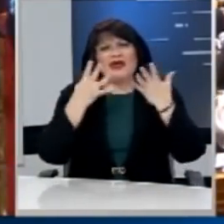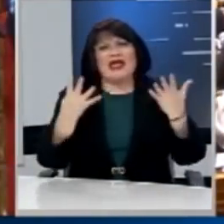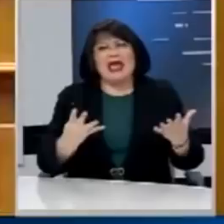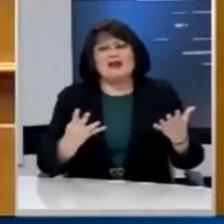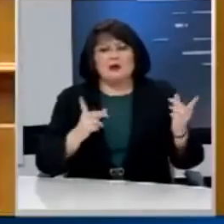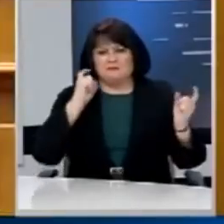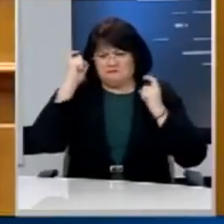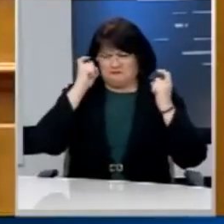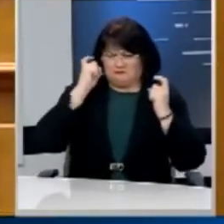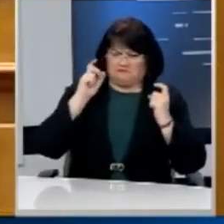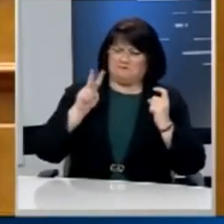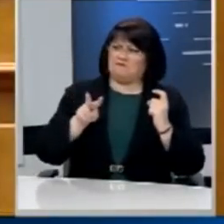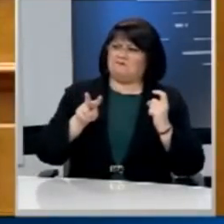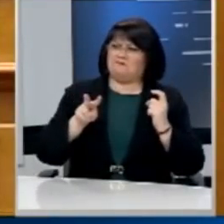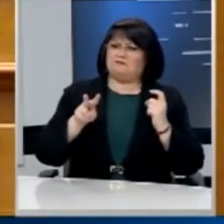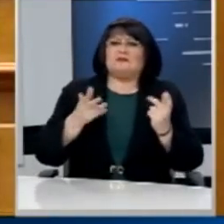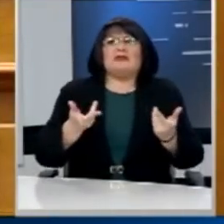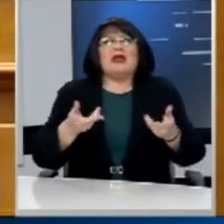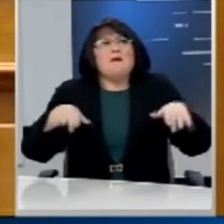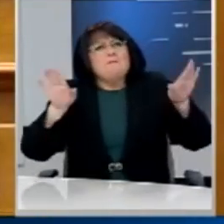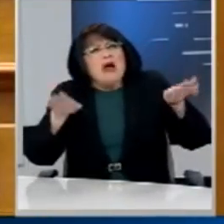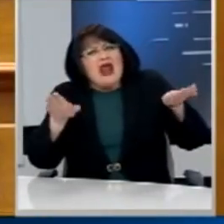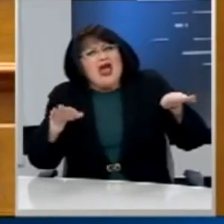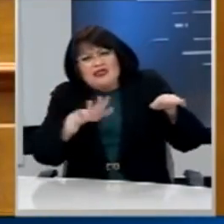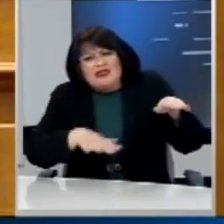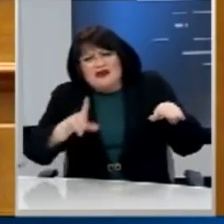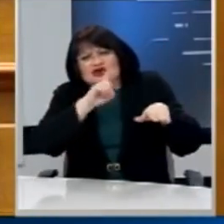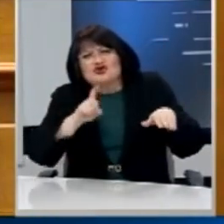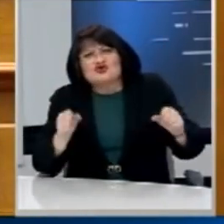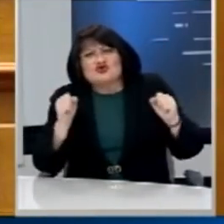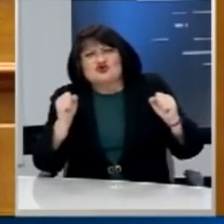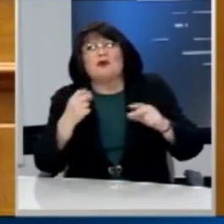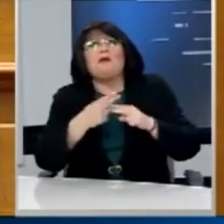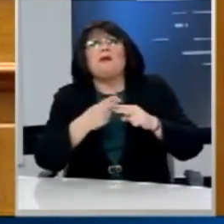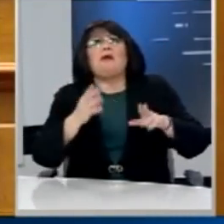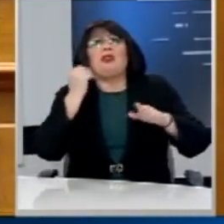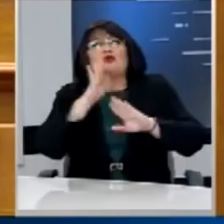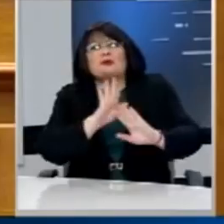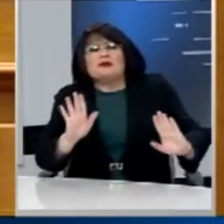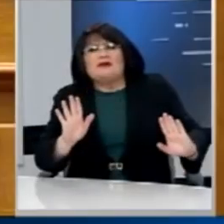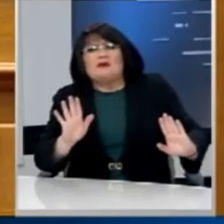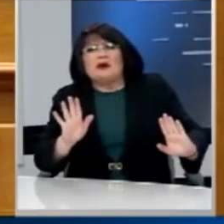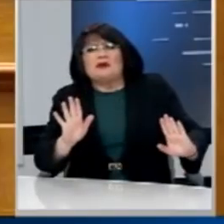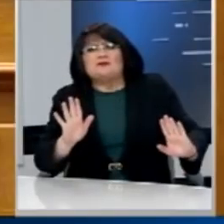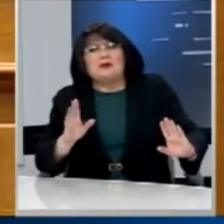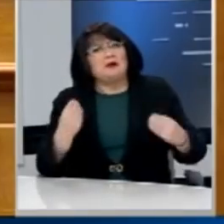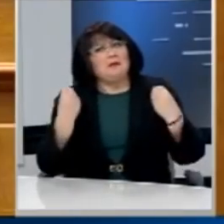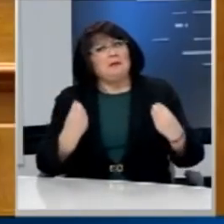και αναρωτιόμουν σε τι παράδεισο ζούσαμε και δεν το εκτιμούσαμε, κύριε Τσίπρα.